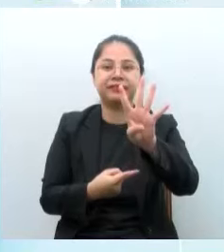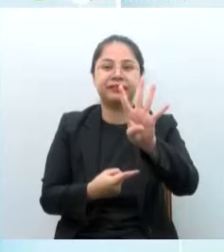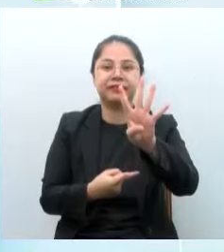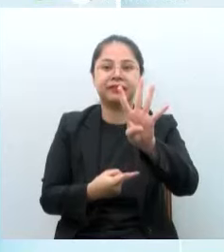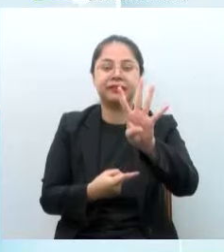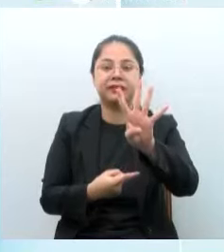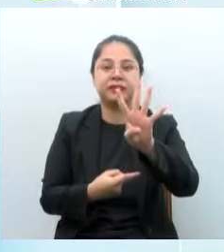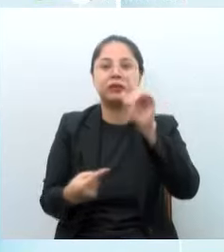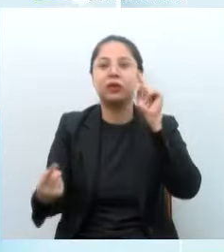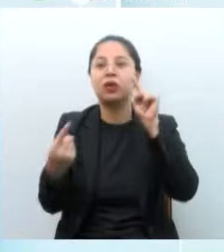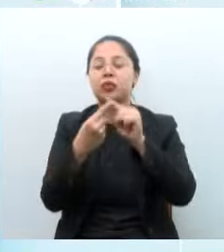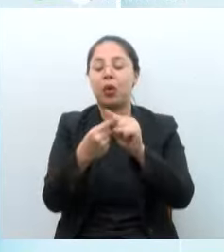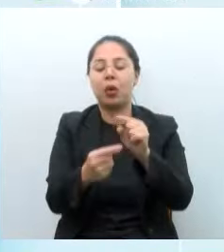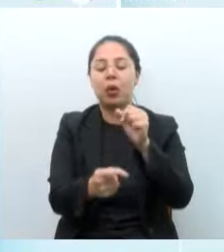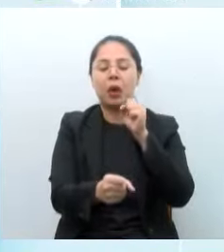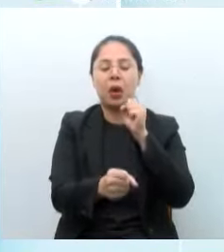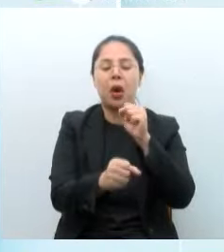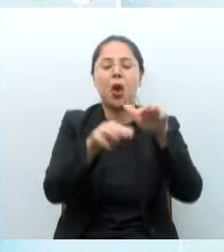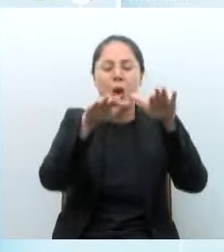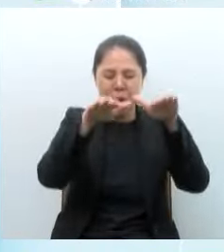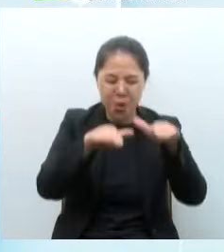นะครับลดเลิกนะครับ